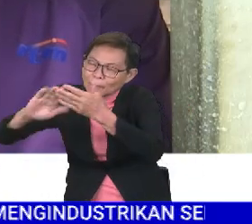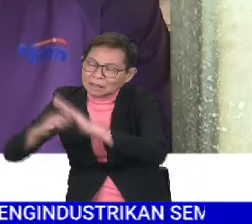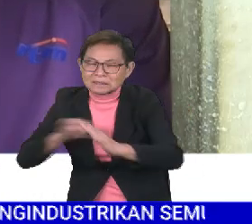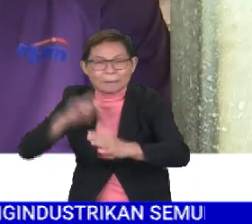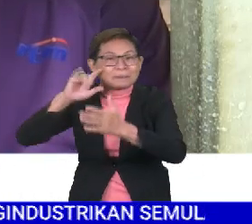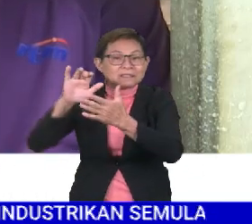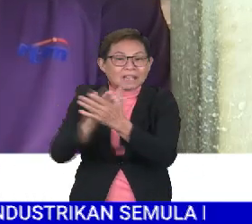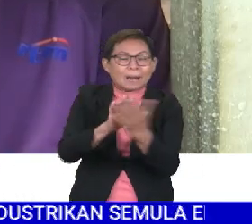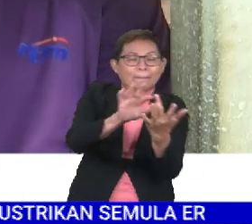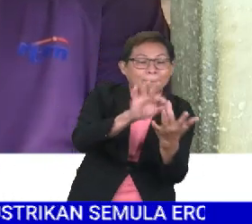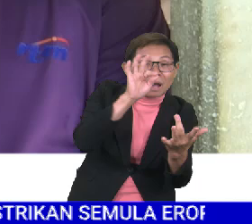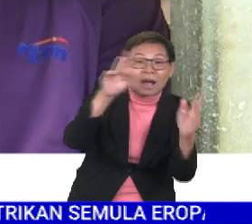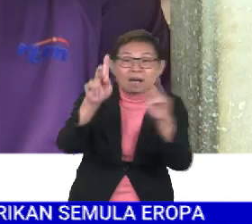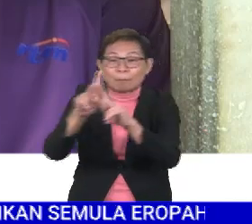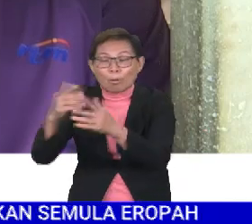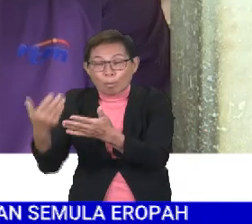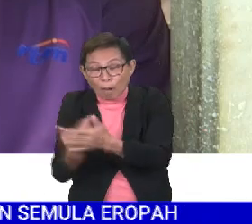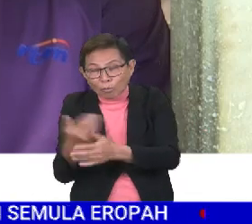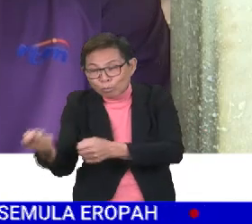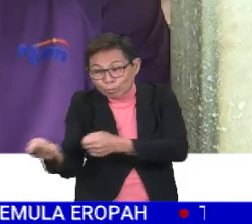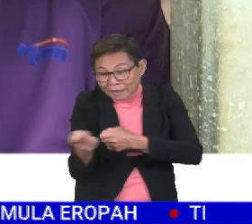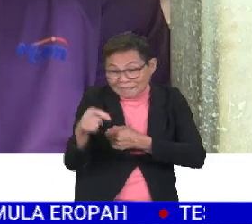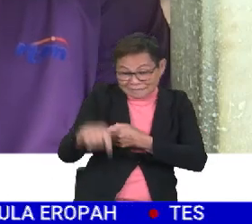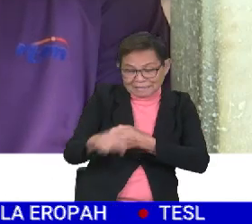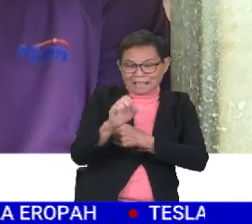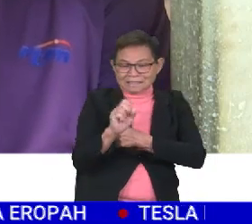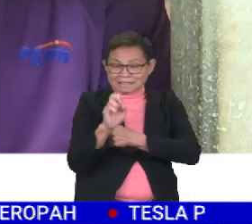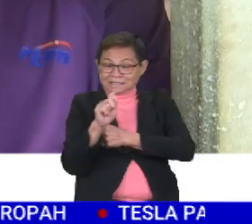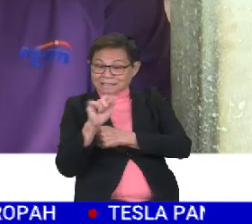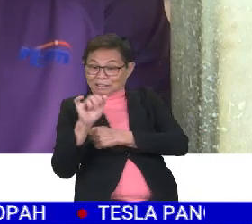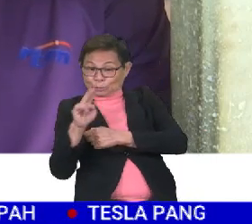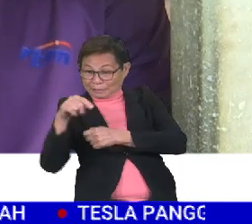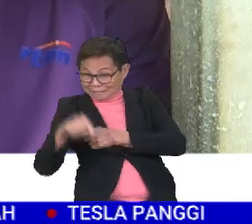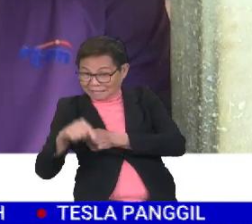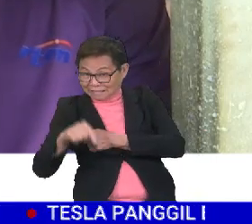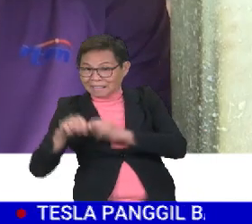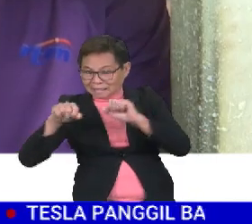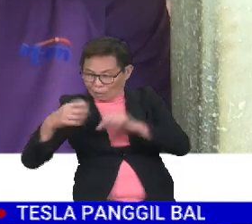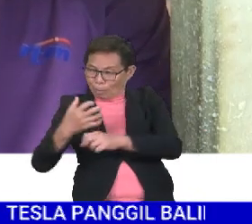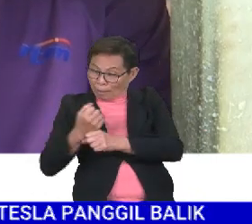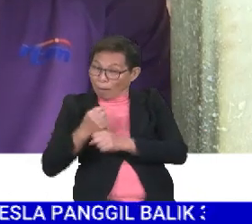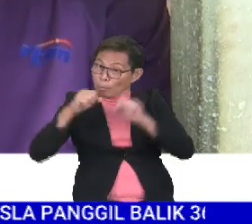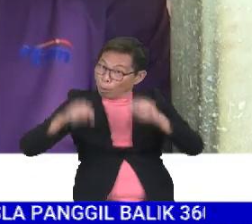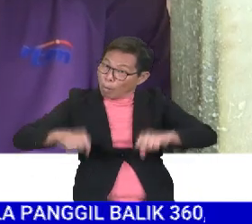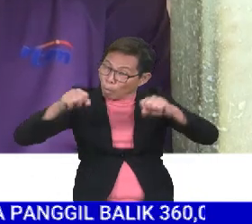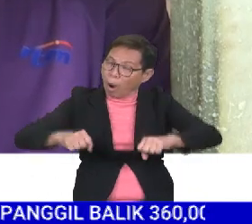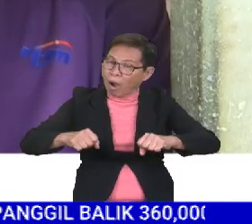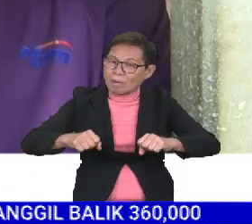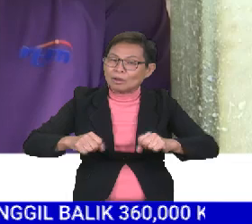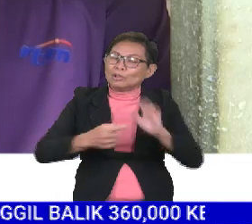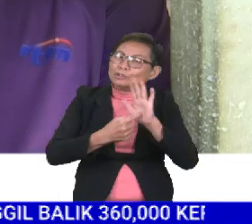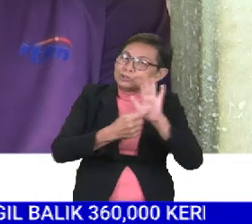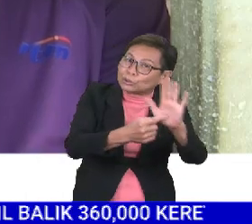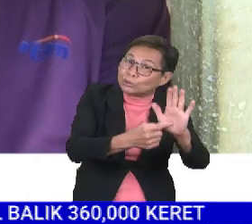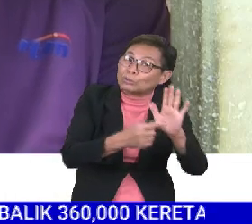percaya pemilihan kampung baru penarik di Setiu ini dapat memberi